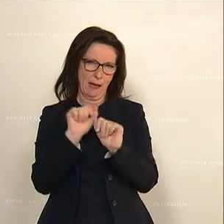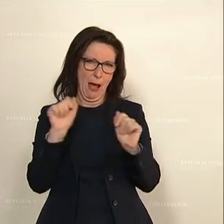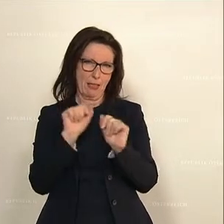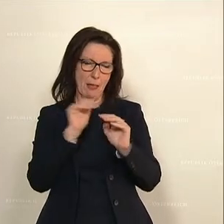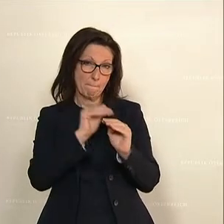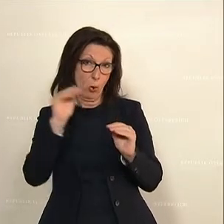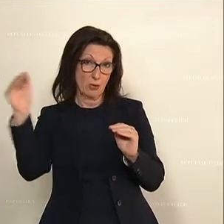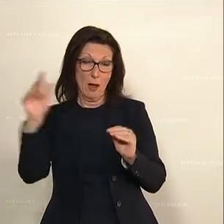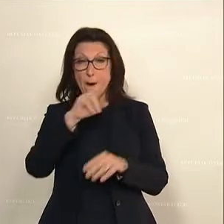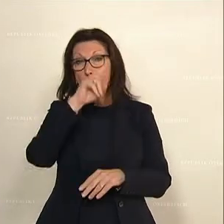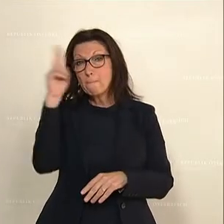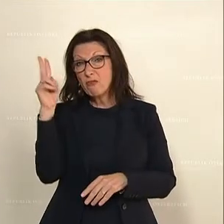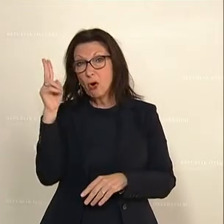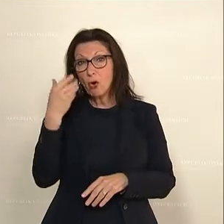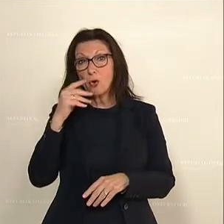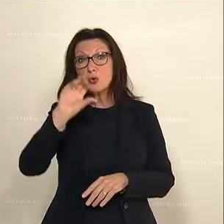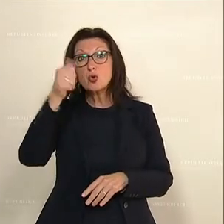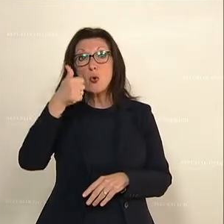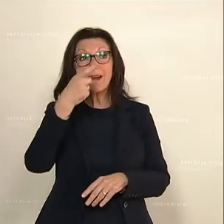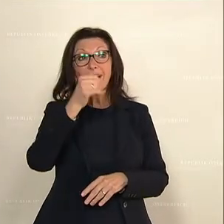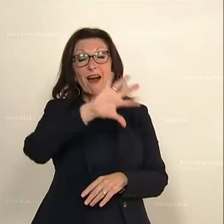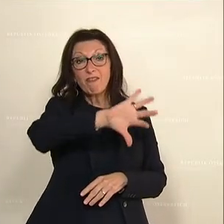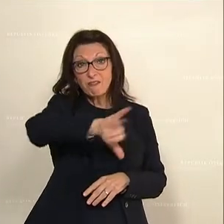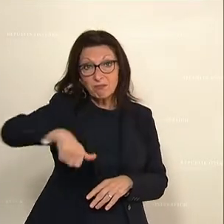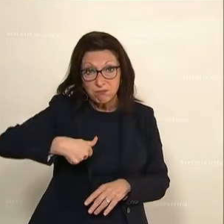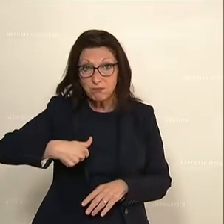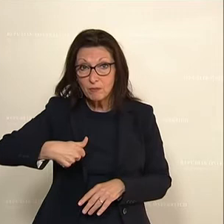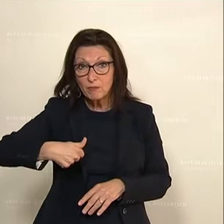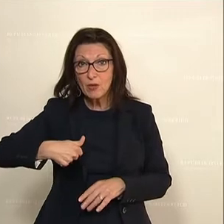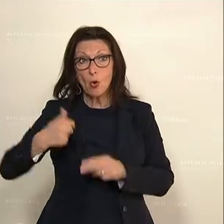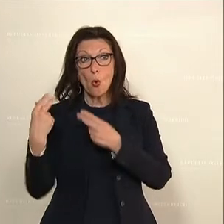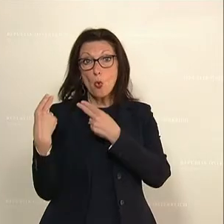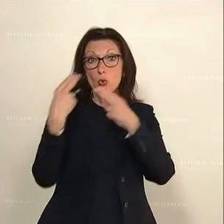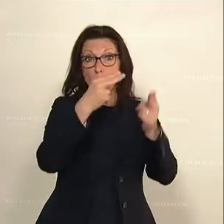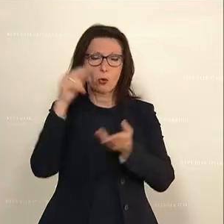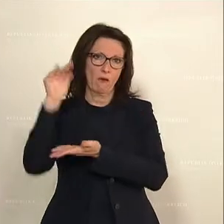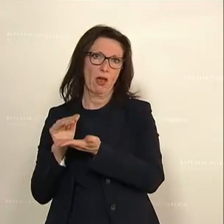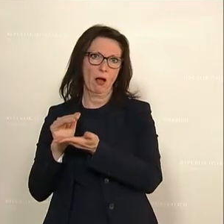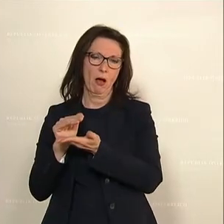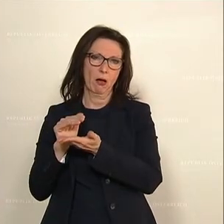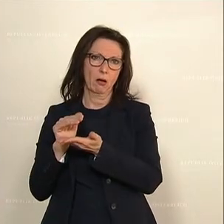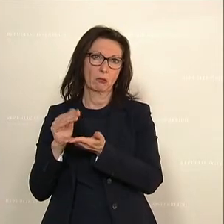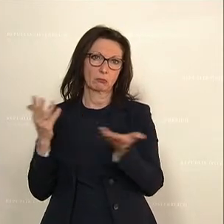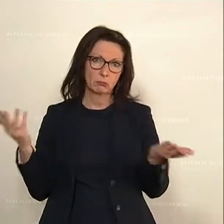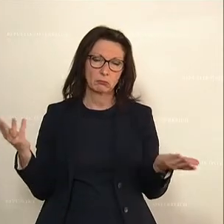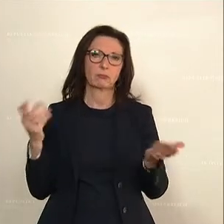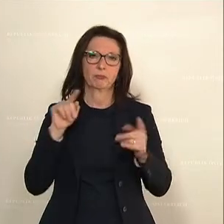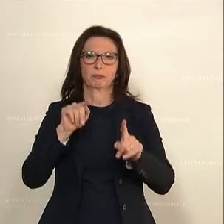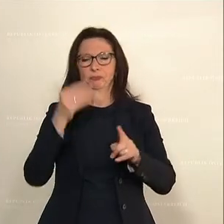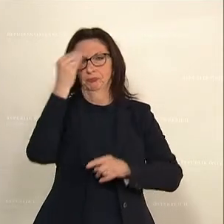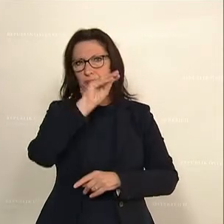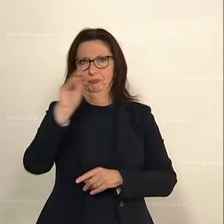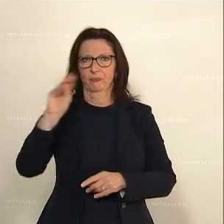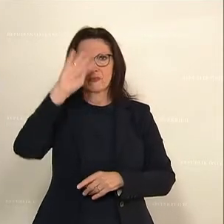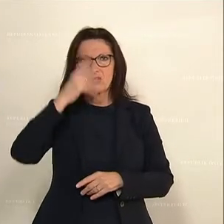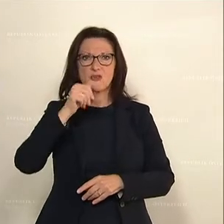der Bevölkerung mehr weggenommen, als ihr letzten Endes zurückgegeben wird. Ich darf diesbezüglich auf die